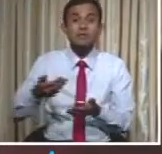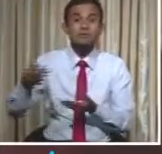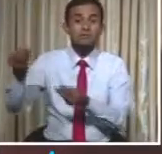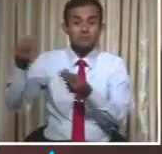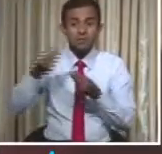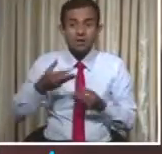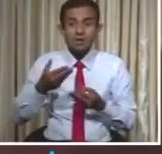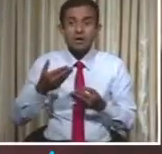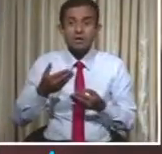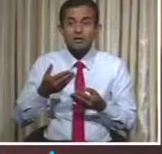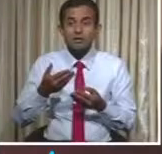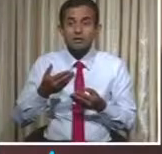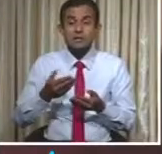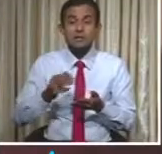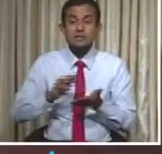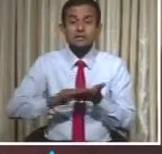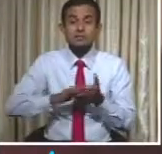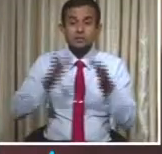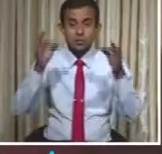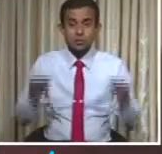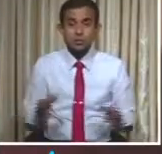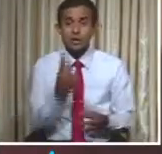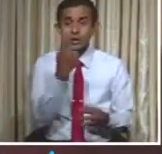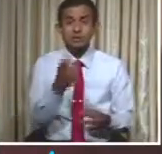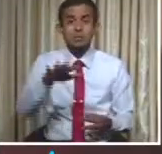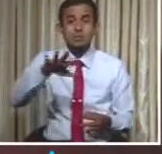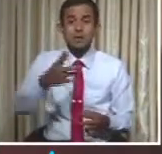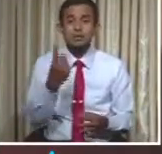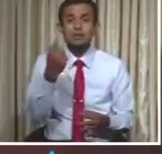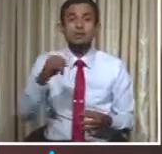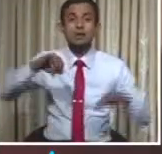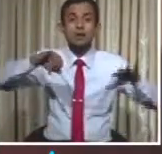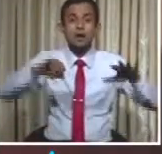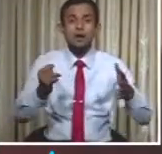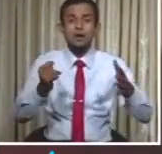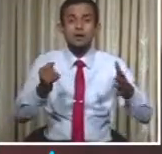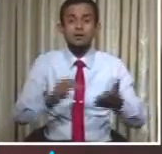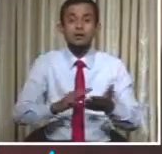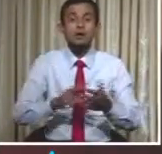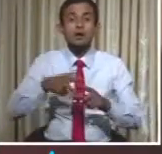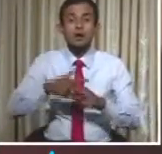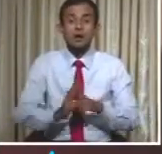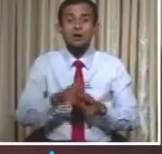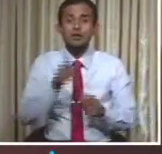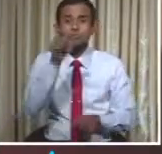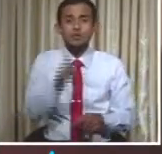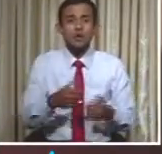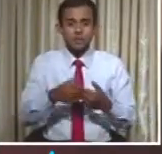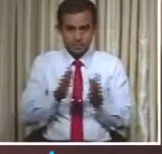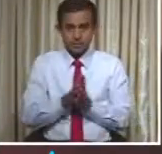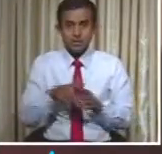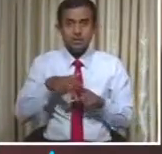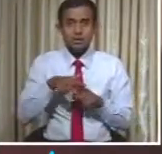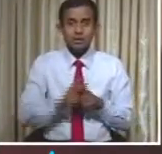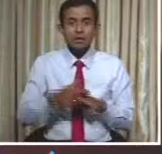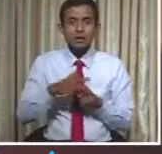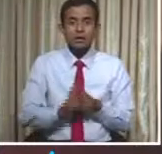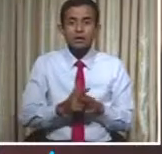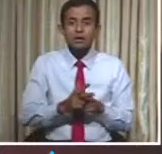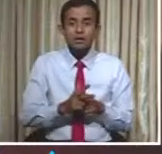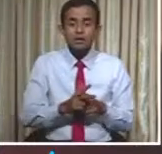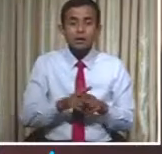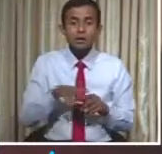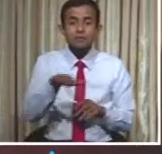තියෙන්නේ සිමෙන්ති කොට රුපියල් 1500ට 1600ට. දැන් කර්මාන්ත කරුවා තමුන්ගේ කර්මාන්තයට අදාළ ආයතන